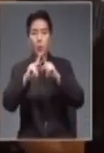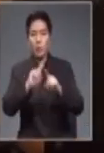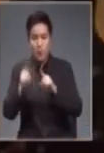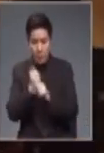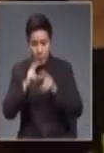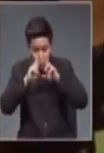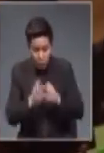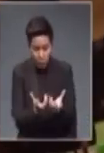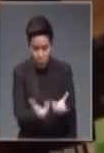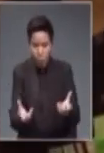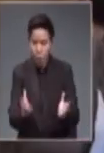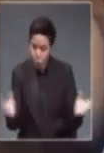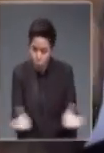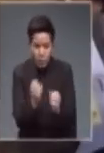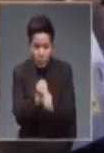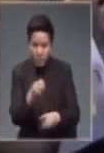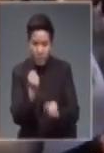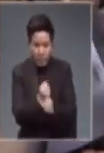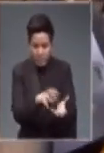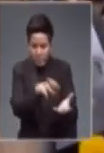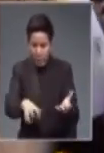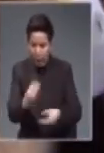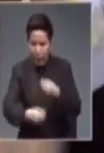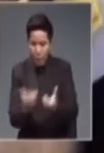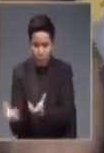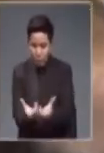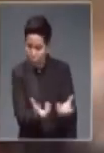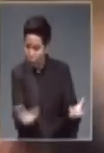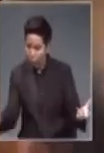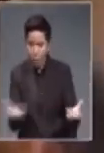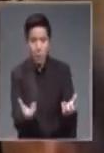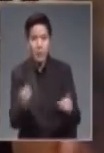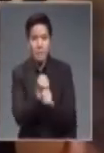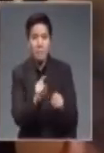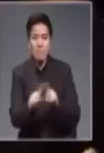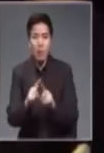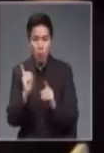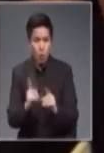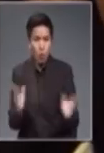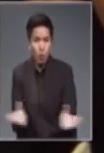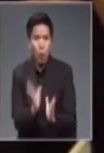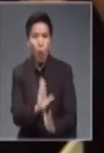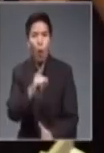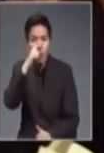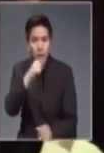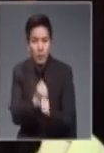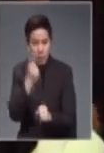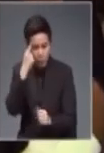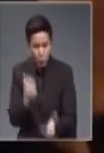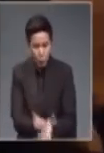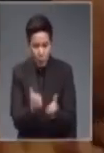วันนั้นอีกไม่ไกลสิ่งที่ฝันไว้จะกลายเป็นจริ